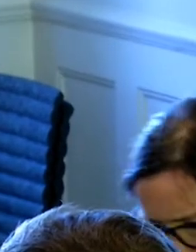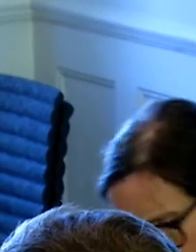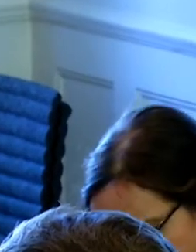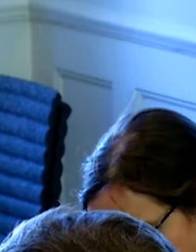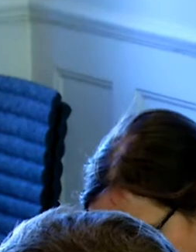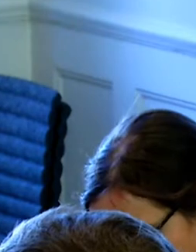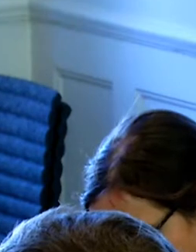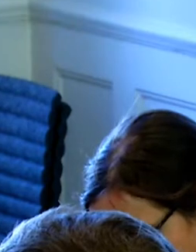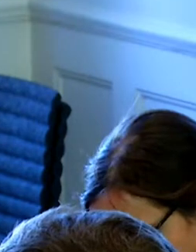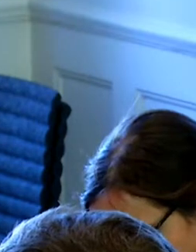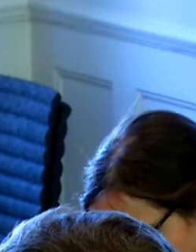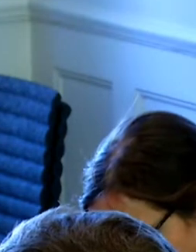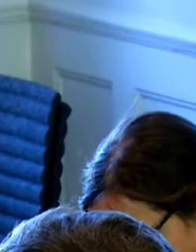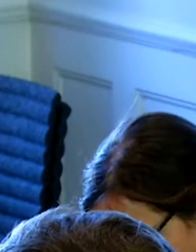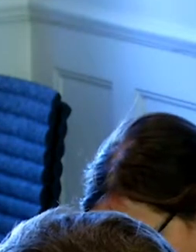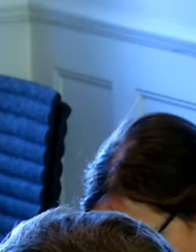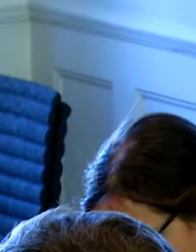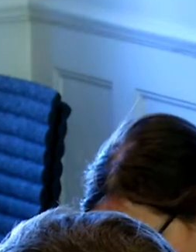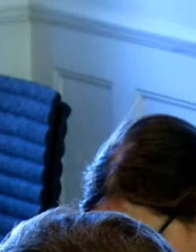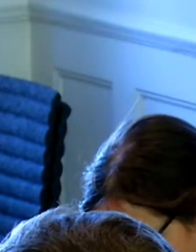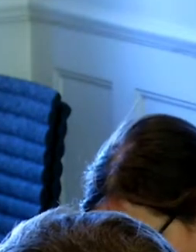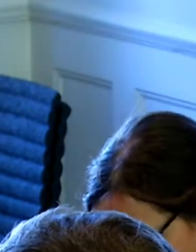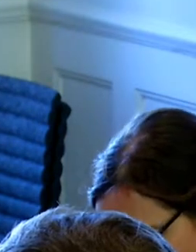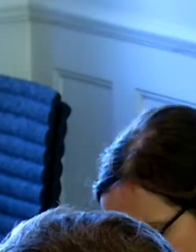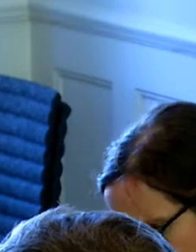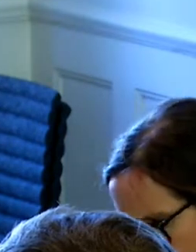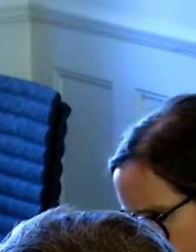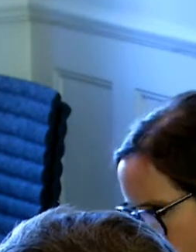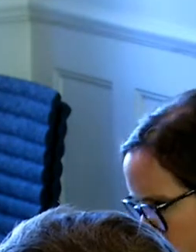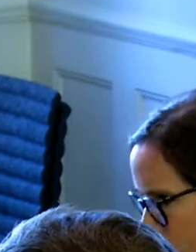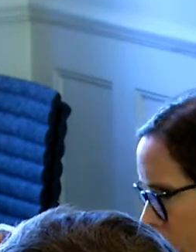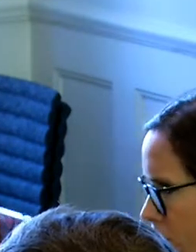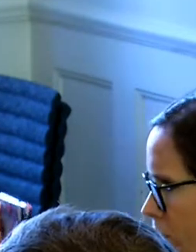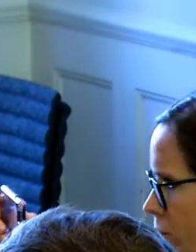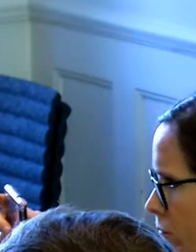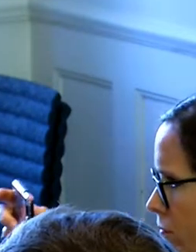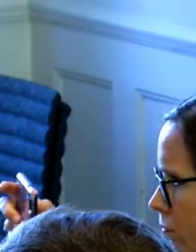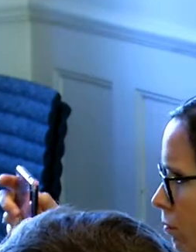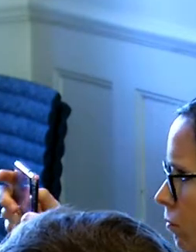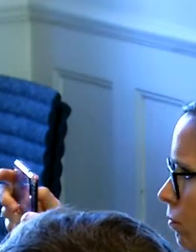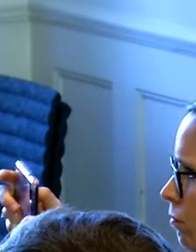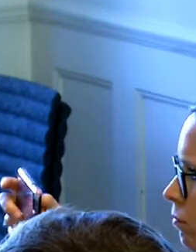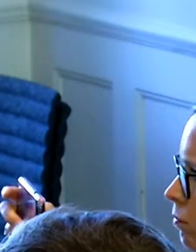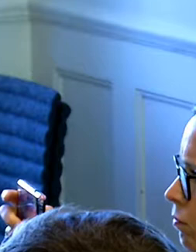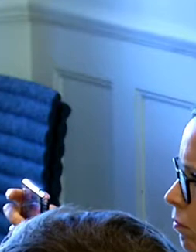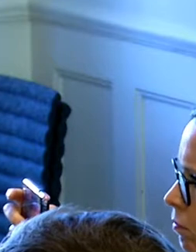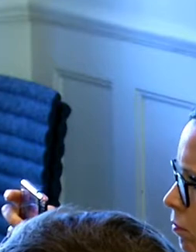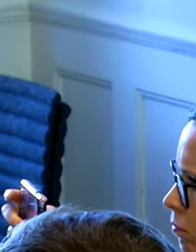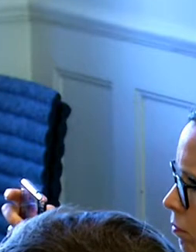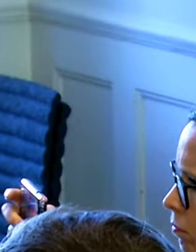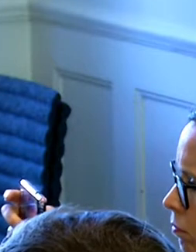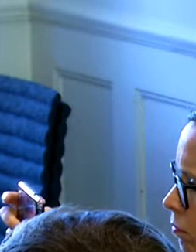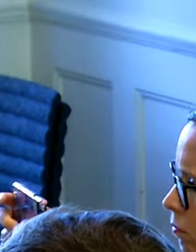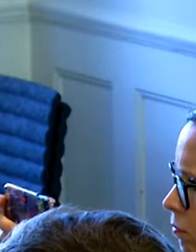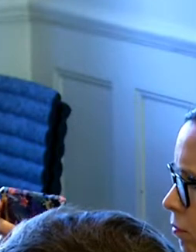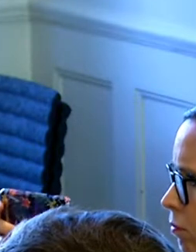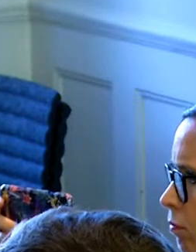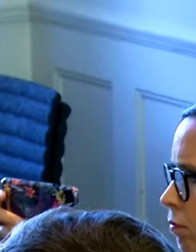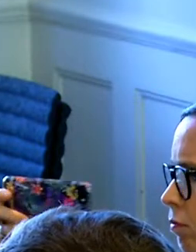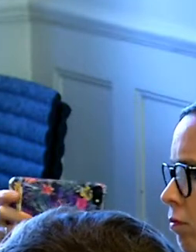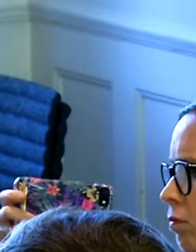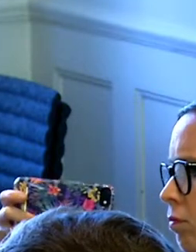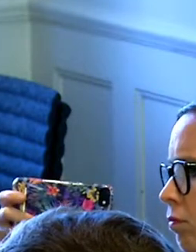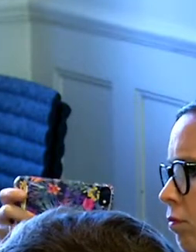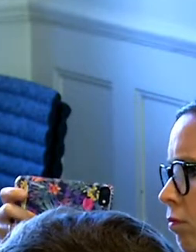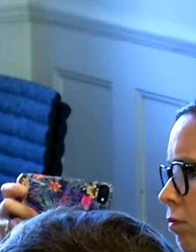för det är mycket farlig gods och jag tänker på det här att bygga under mark. Hur ser ni på riskfrågor kopplat till det? Alltså är det